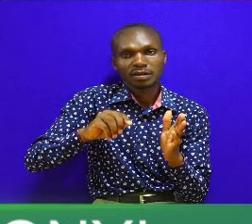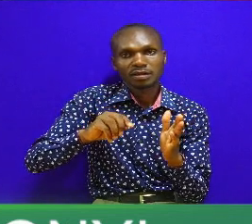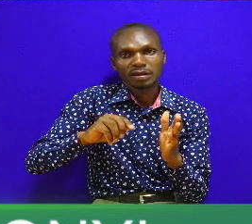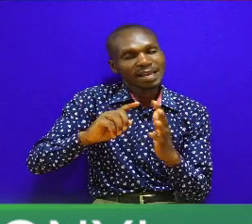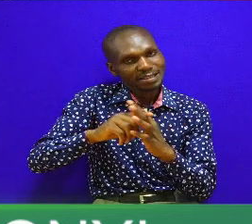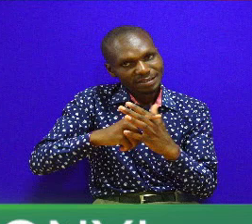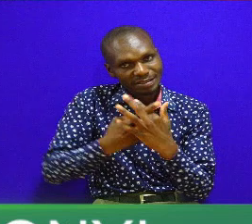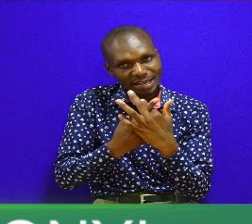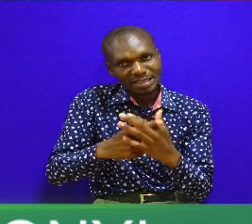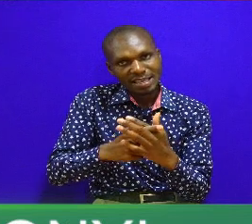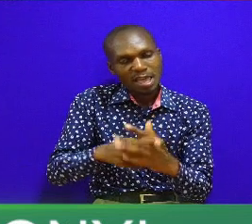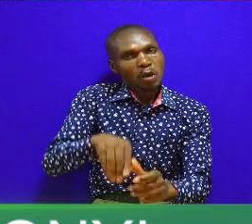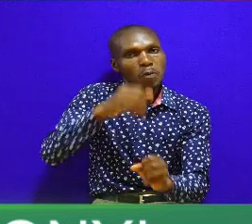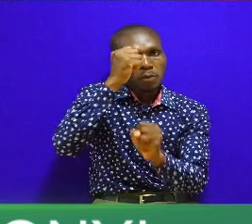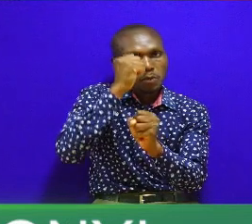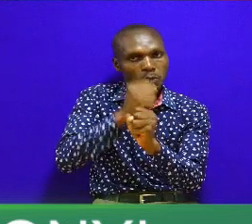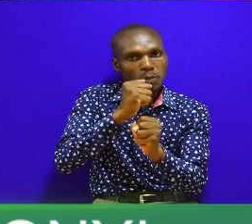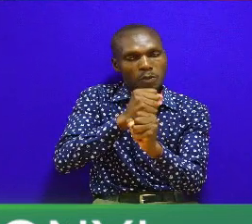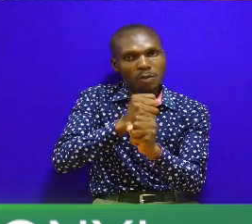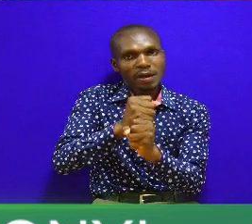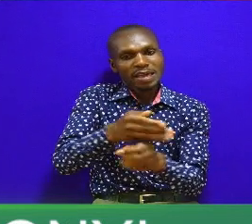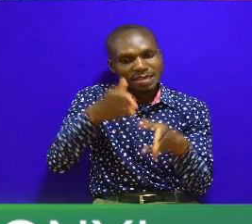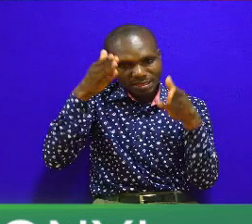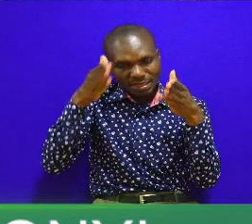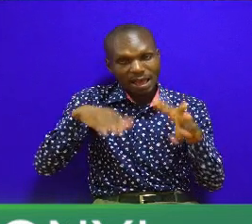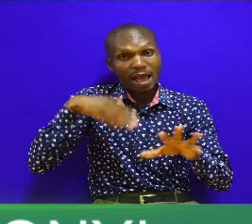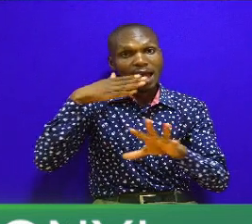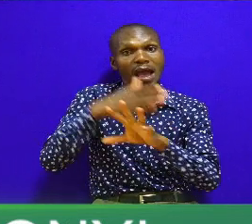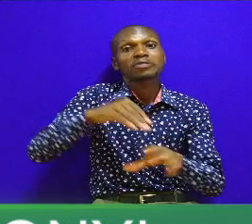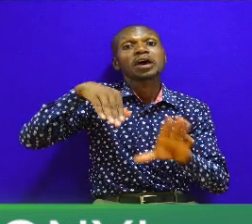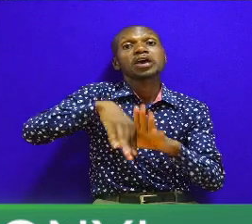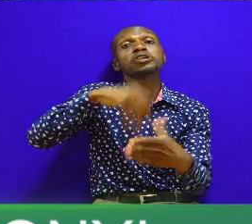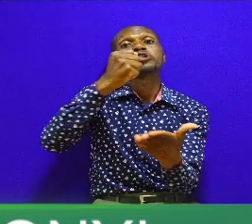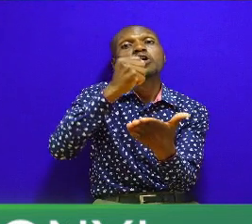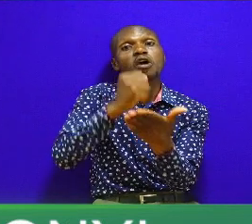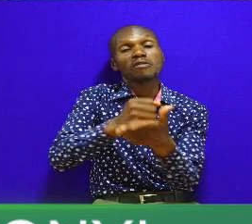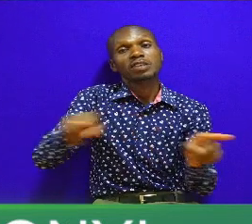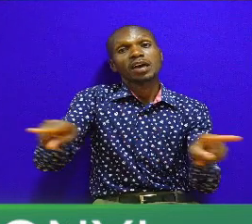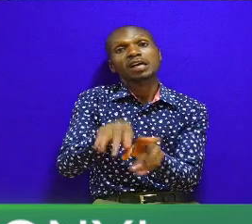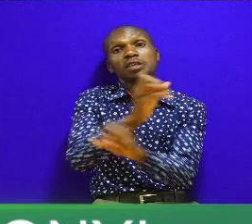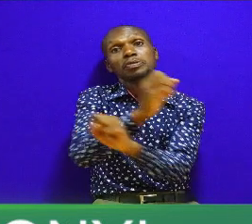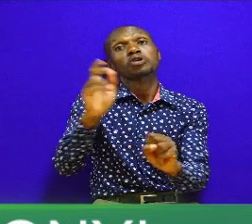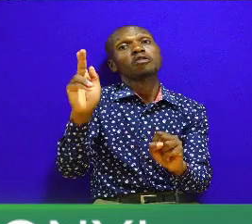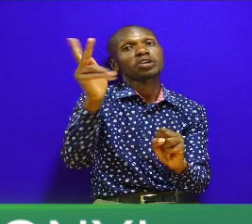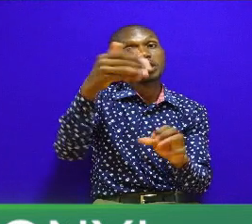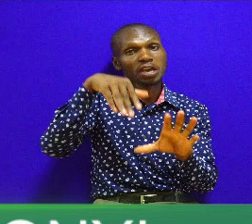inaanza kutekelezwa mara moja tukishika hatamu ya utawala katika taifa letu.